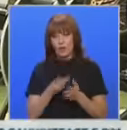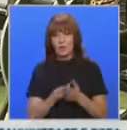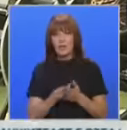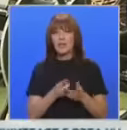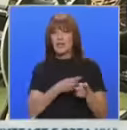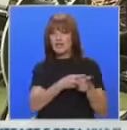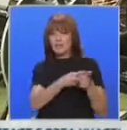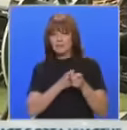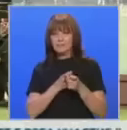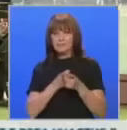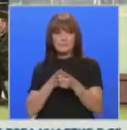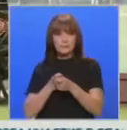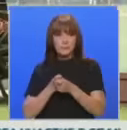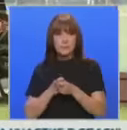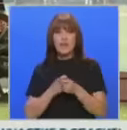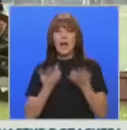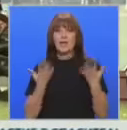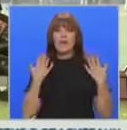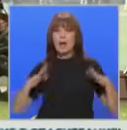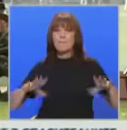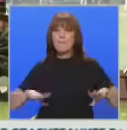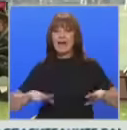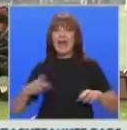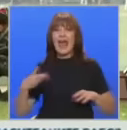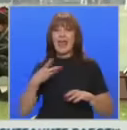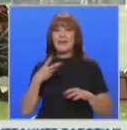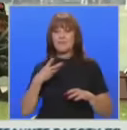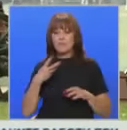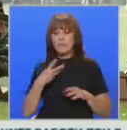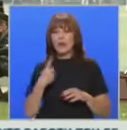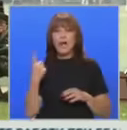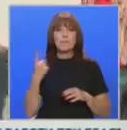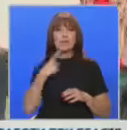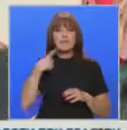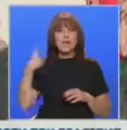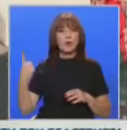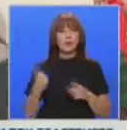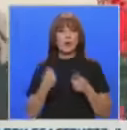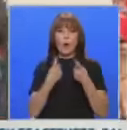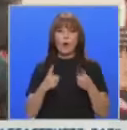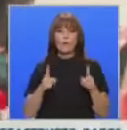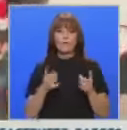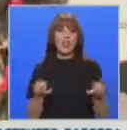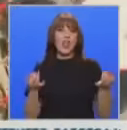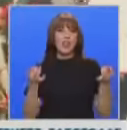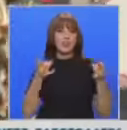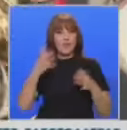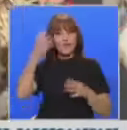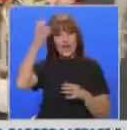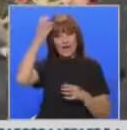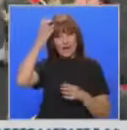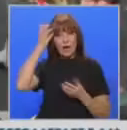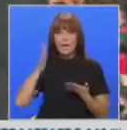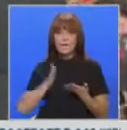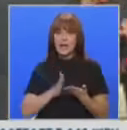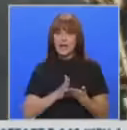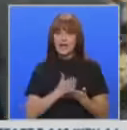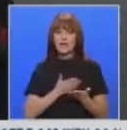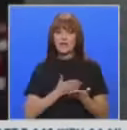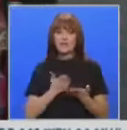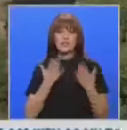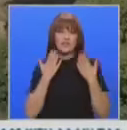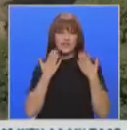Стоповни салюти в лондонския Хайд парк и в Единбург беше отбелязана първата година от управлението на новия крал. Прекарал почти целия си